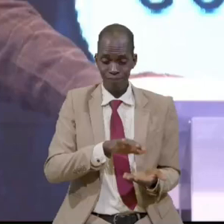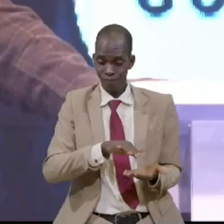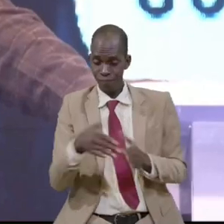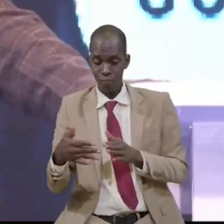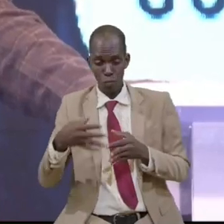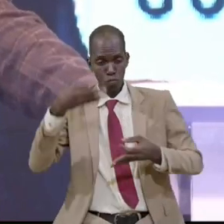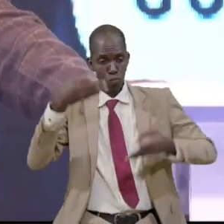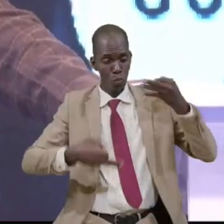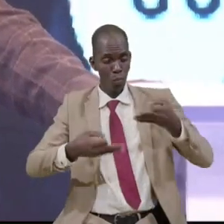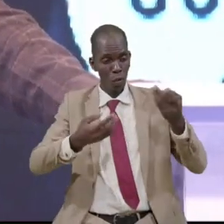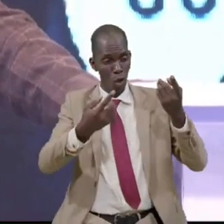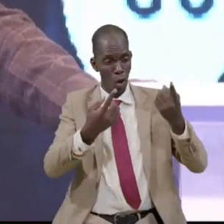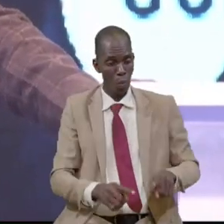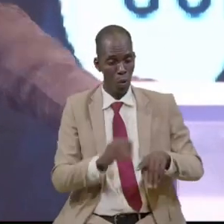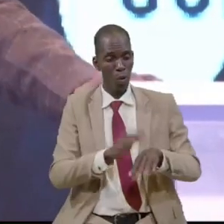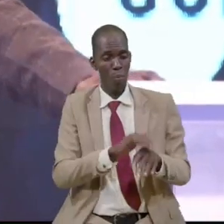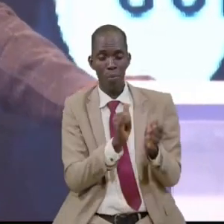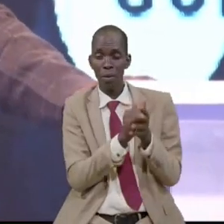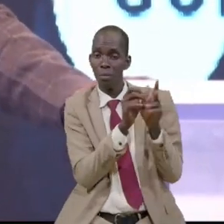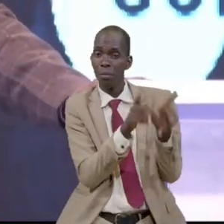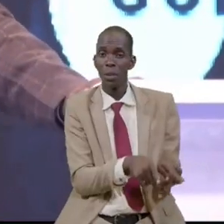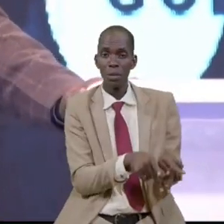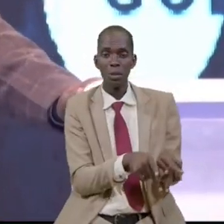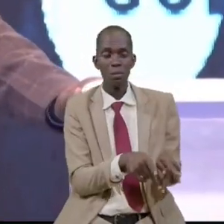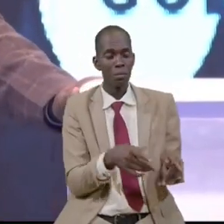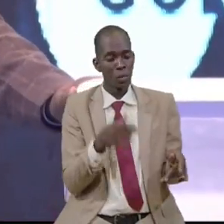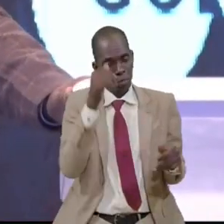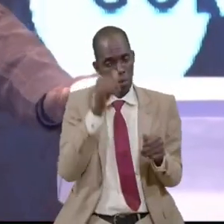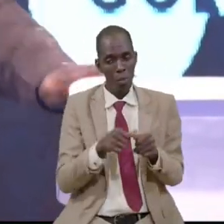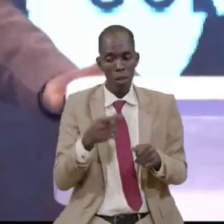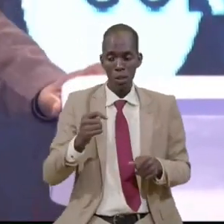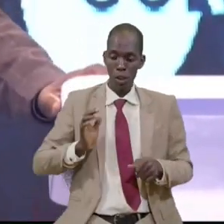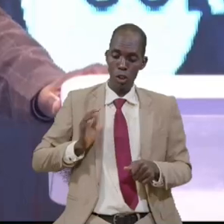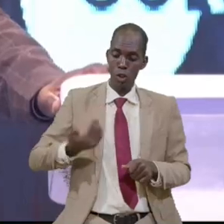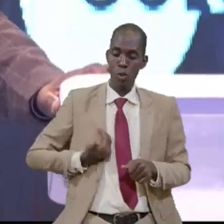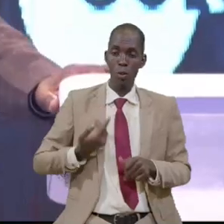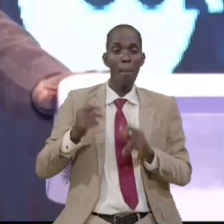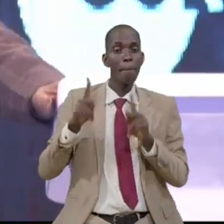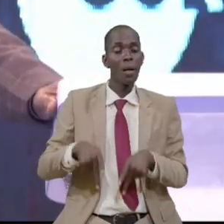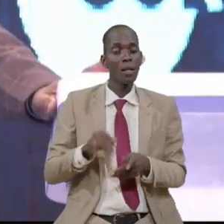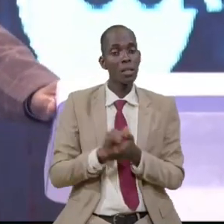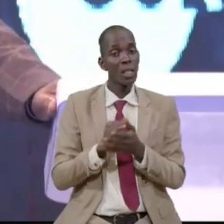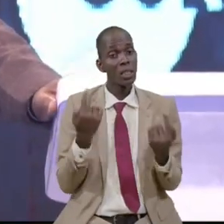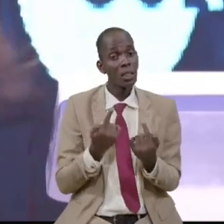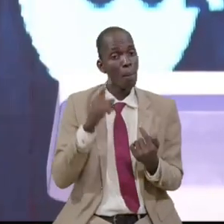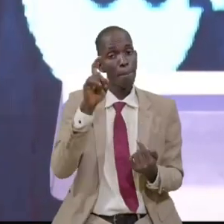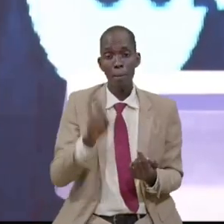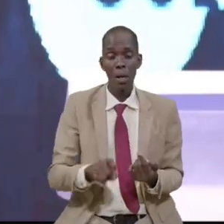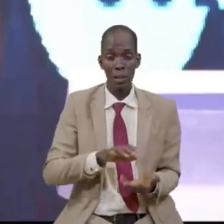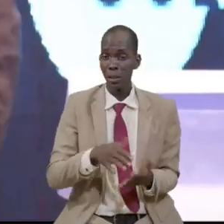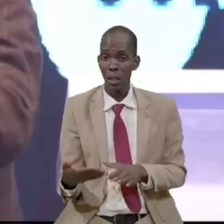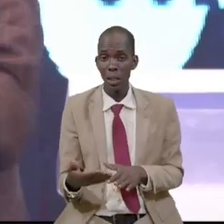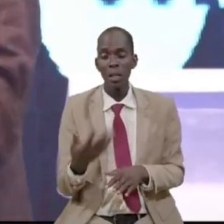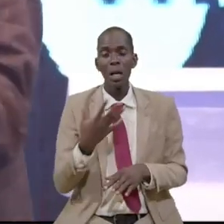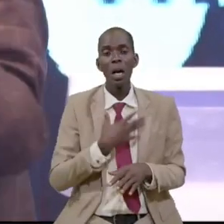mort vient sur lui l'âme qui pêche c'est celle qui mourra le salaire le salaire du péché